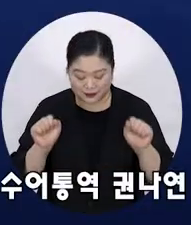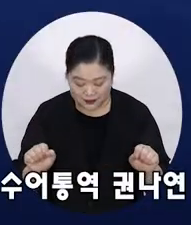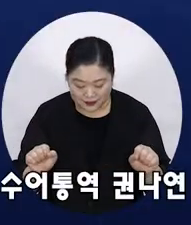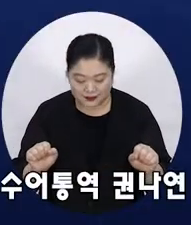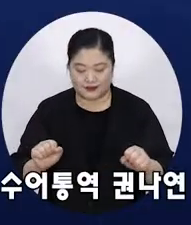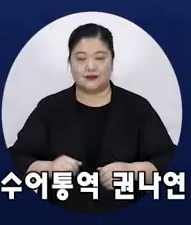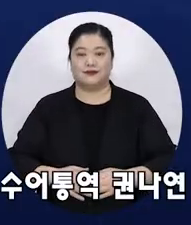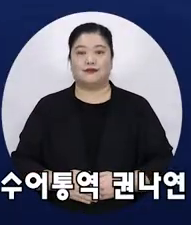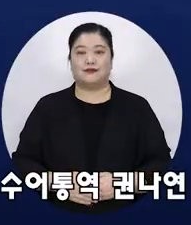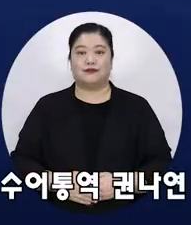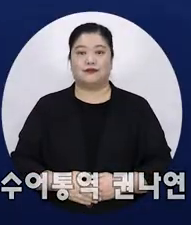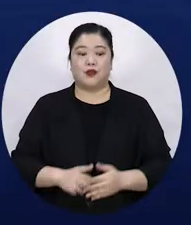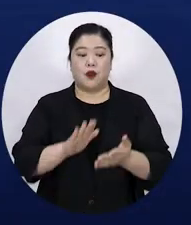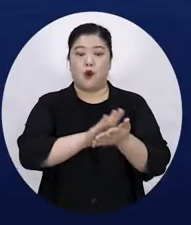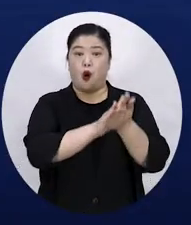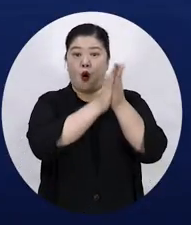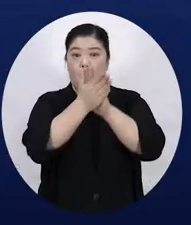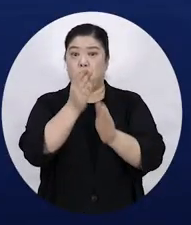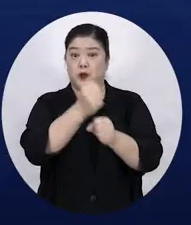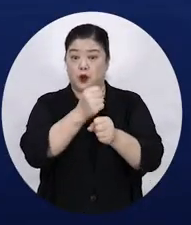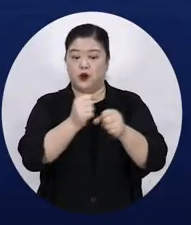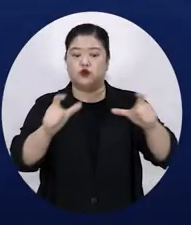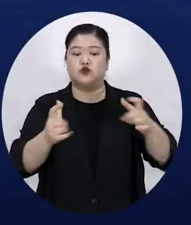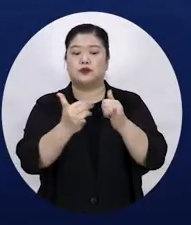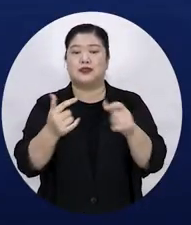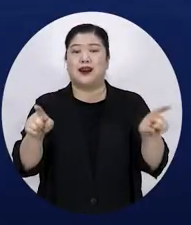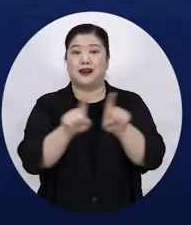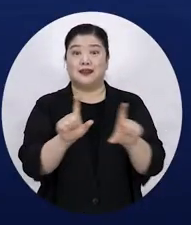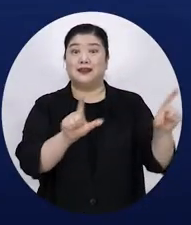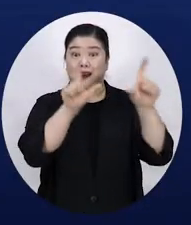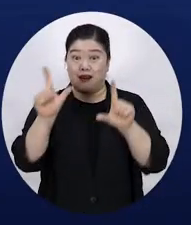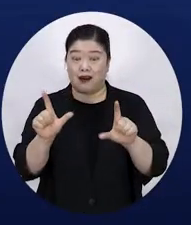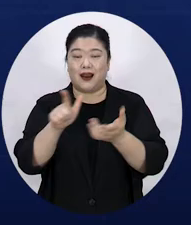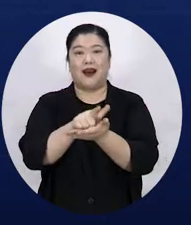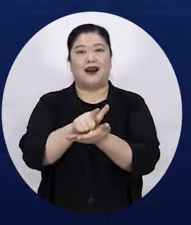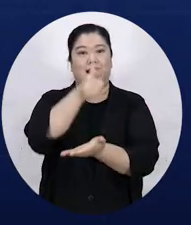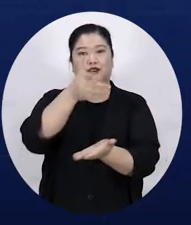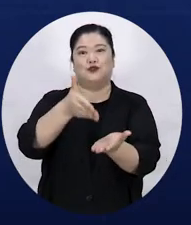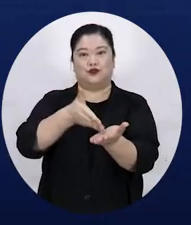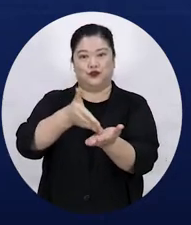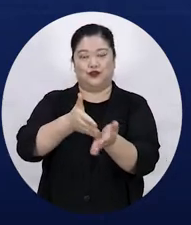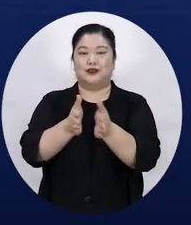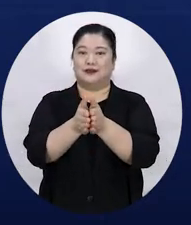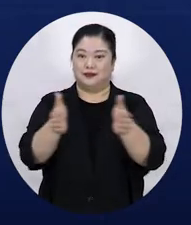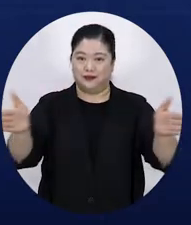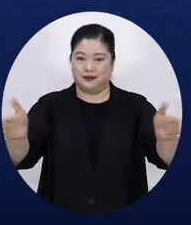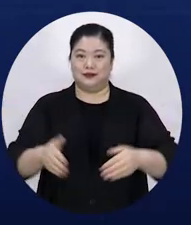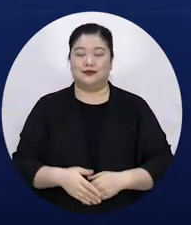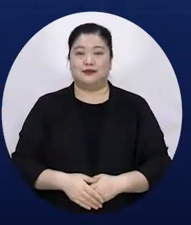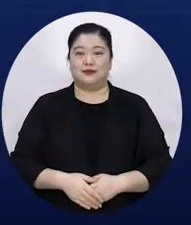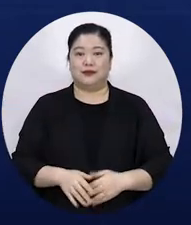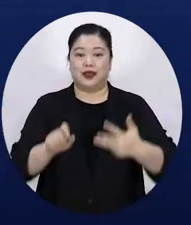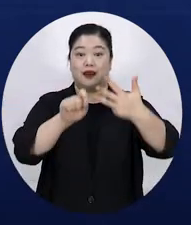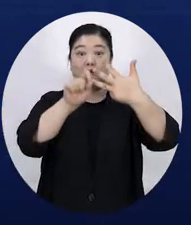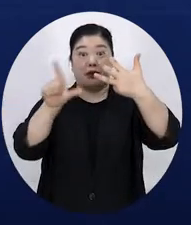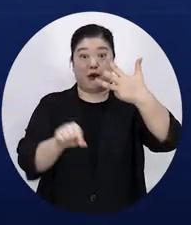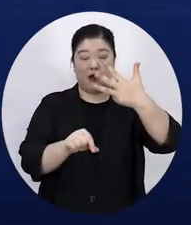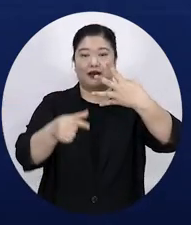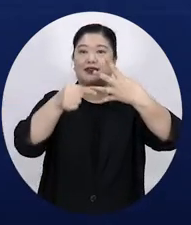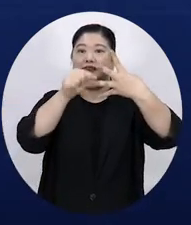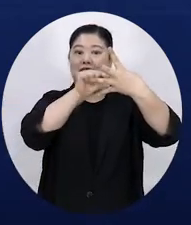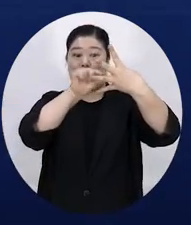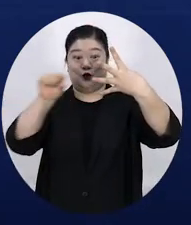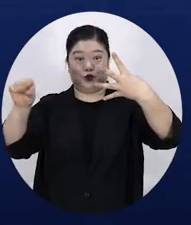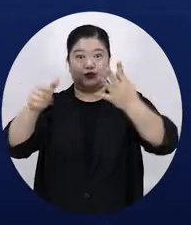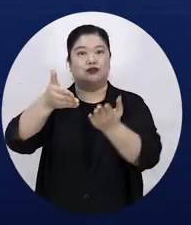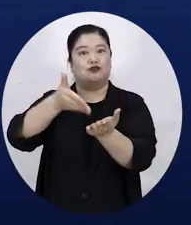구민 여러분 안녕하십니까? 변화로 만드는 미래, 구민과 도약하는 강서, 아이강서TV 김민주입니다. 8월 다섯째 주